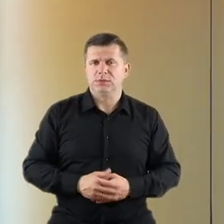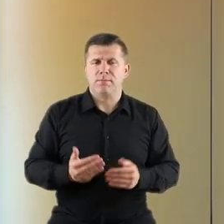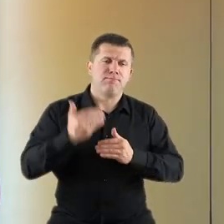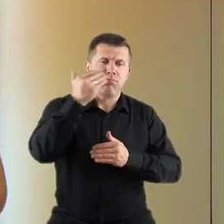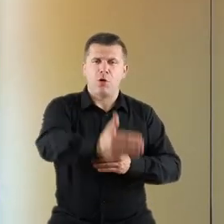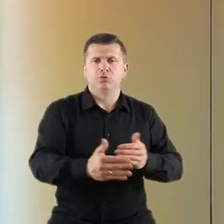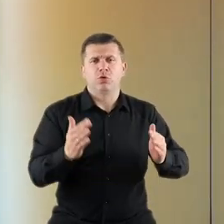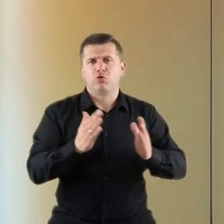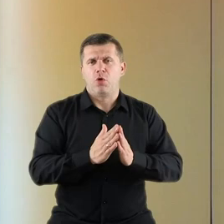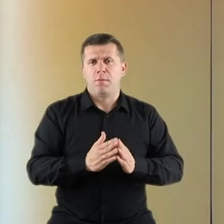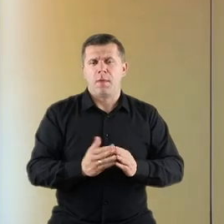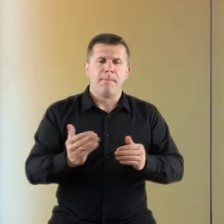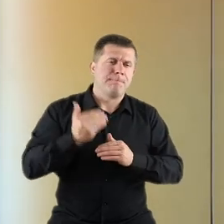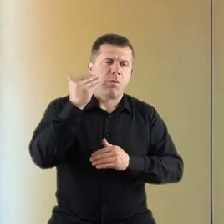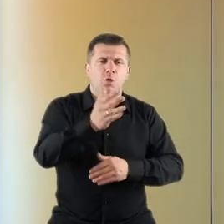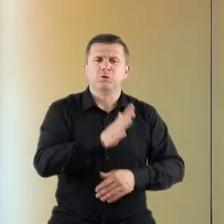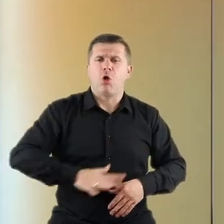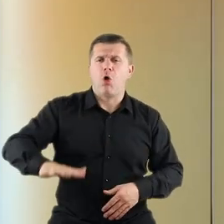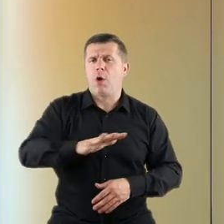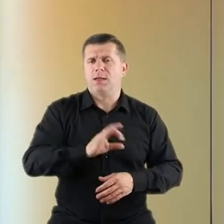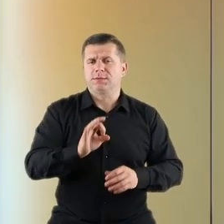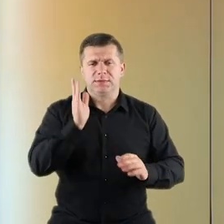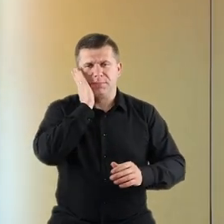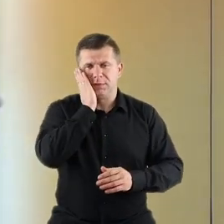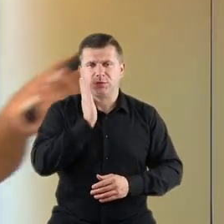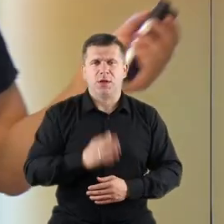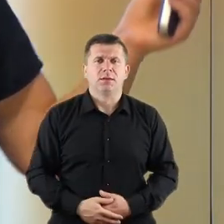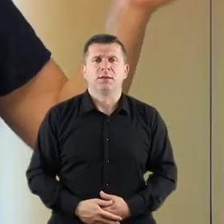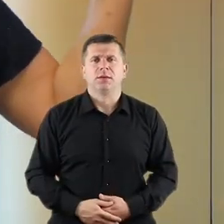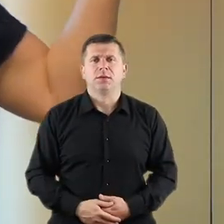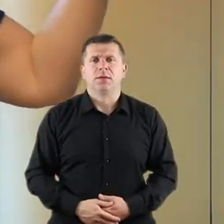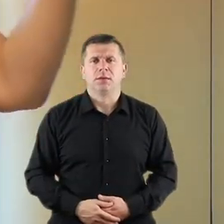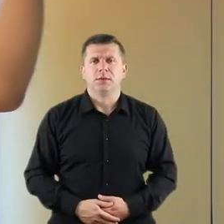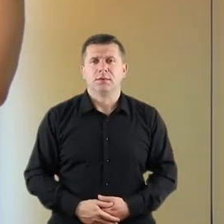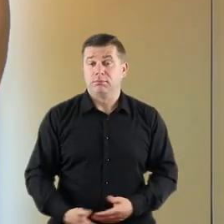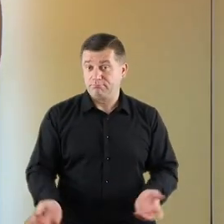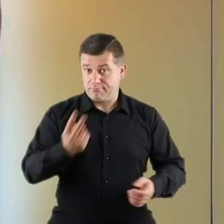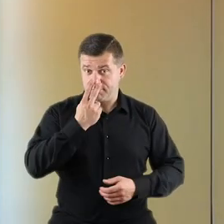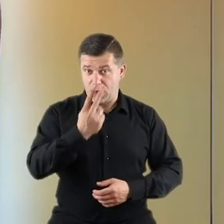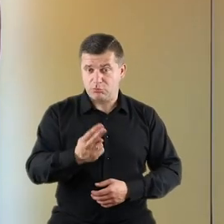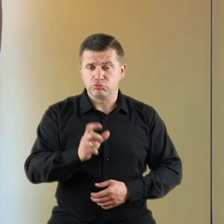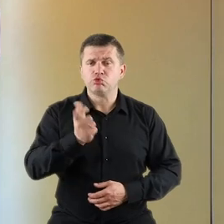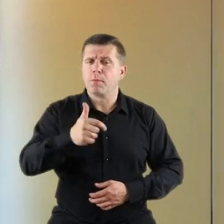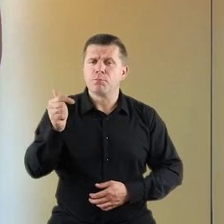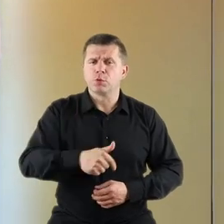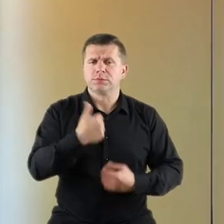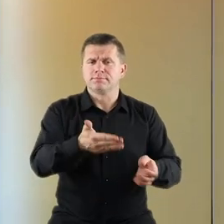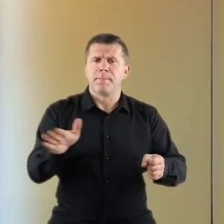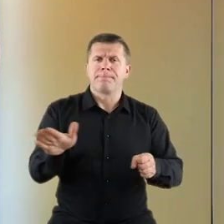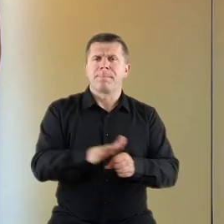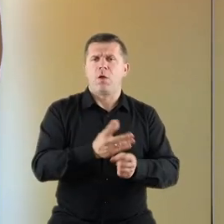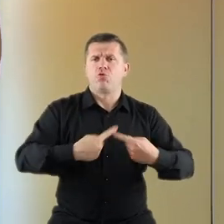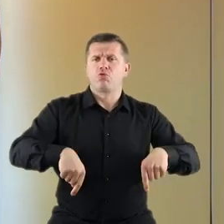poza okolice o swoją jak już państwo widzieli a więc popatrzmy co musi być spełnione że w